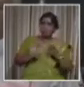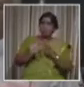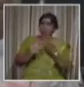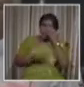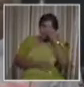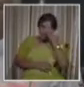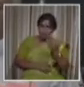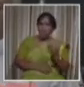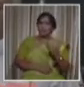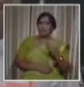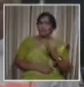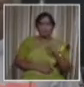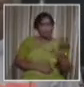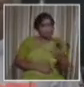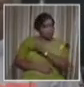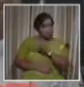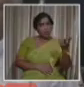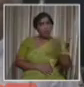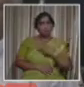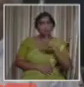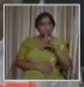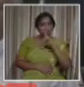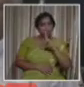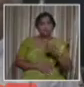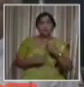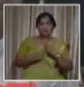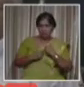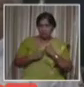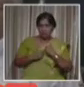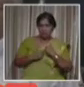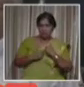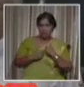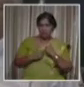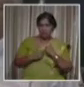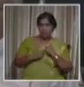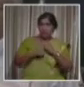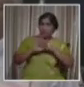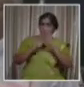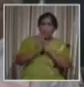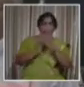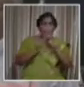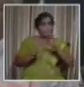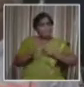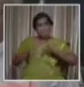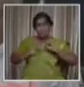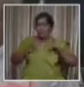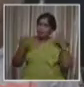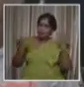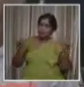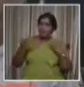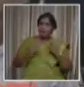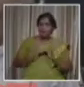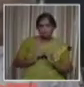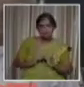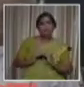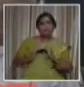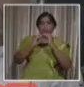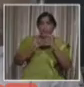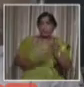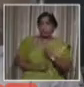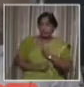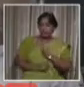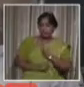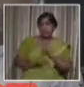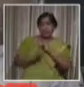කරුණාකරලා මම දෙපැත්තටම කියනවා. මමත් ආවේ හැම එකේම බැනුම් අහලානේ මේක උත්සර ගන්න. තනියම කරන්නේ